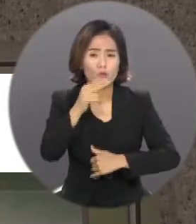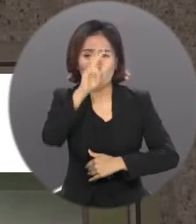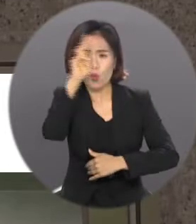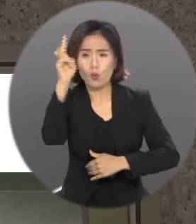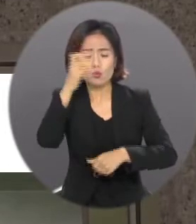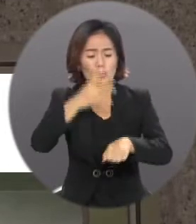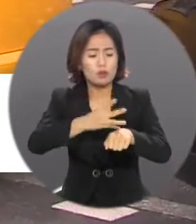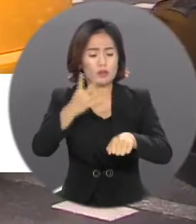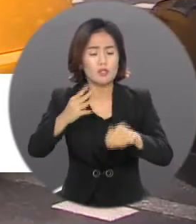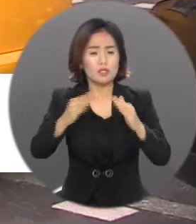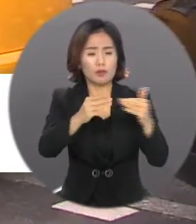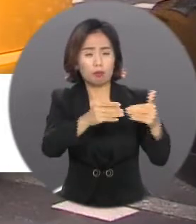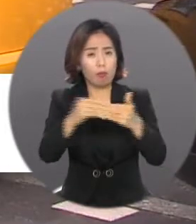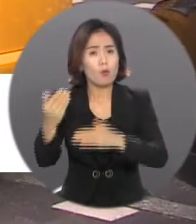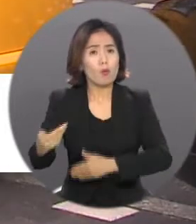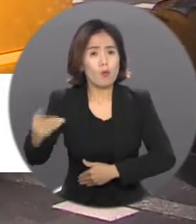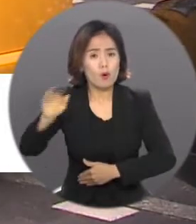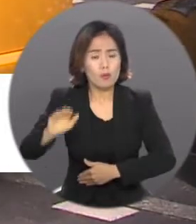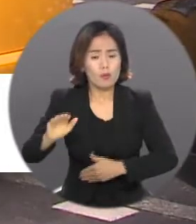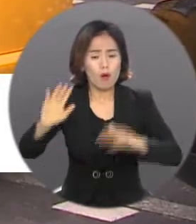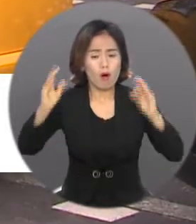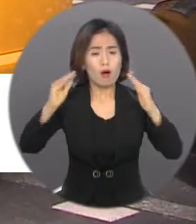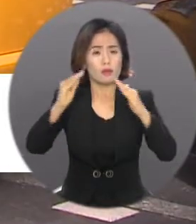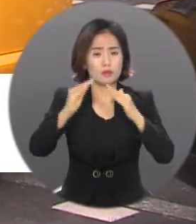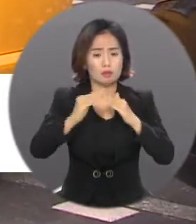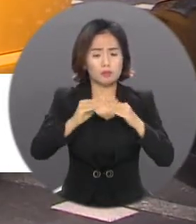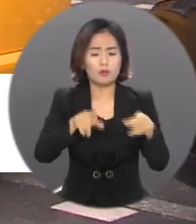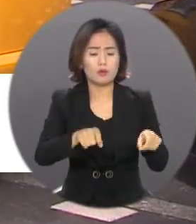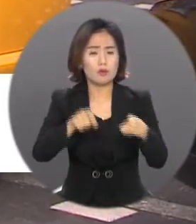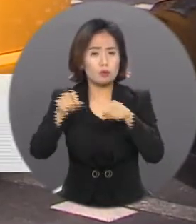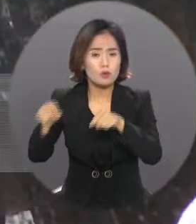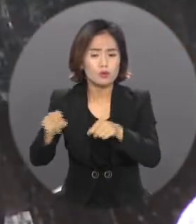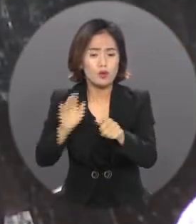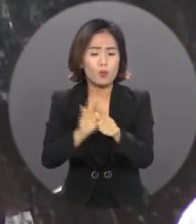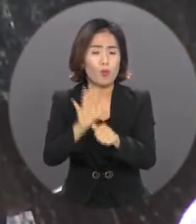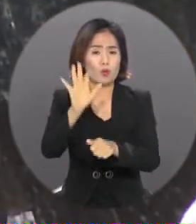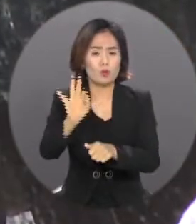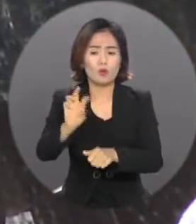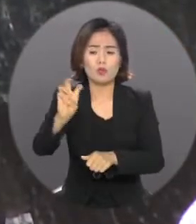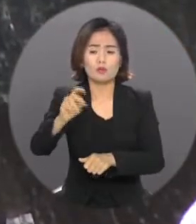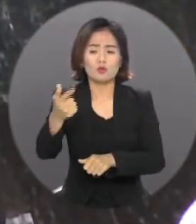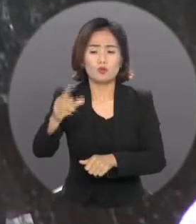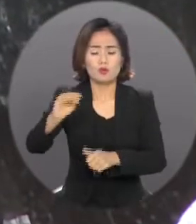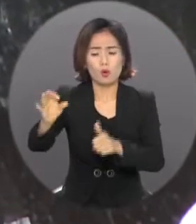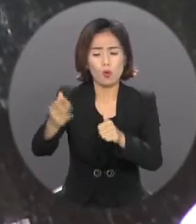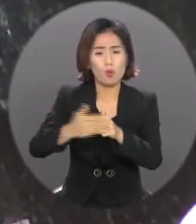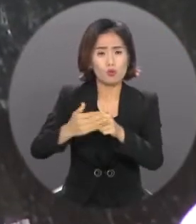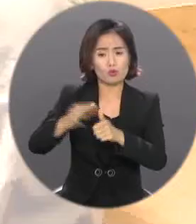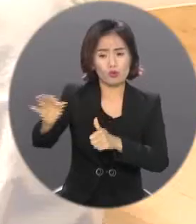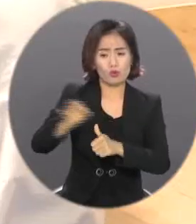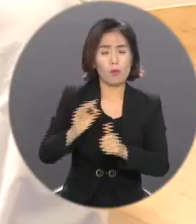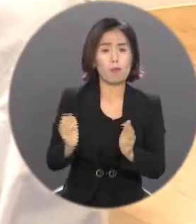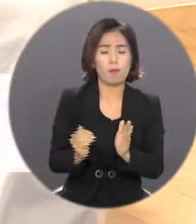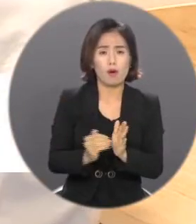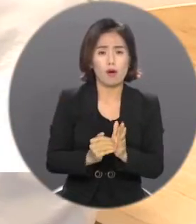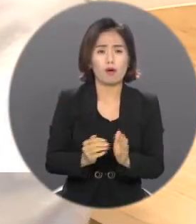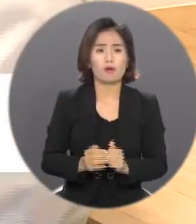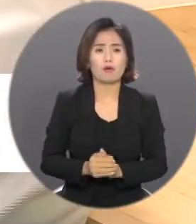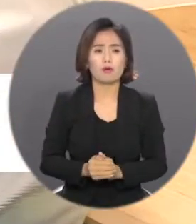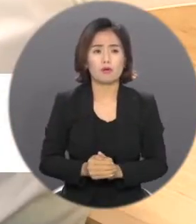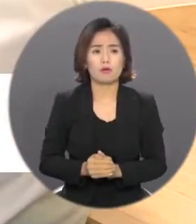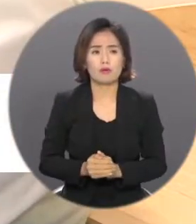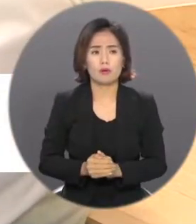3시에 하원 시켰는데 어린이집이 연장 보육료 36만 원 가량을 보조금으로 받아 간 겁니다 그냥